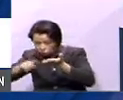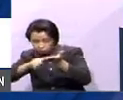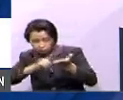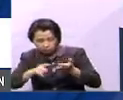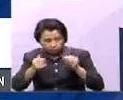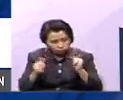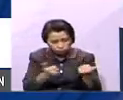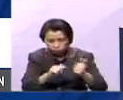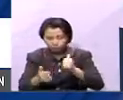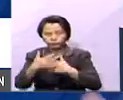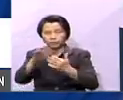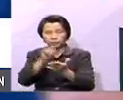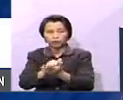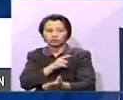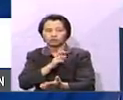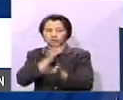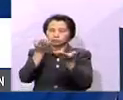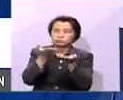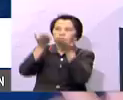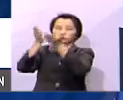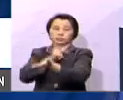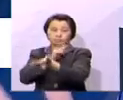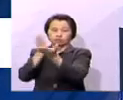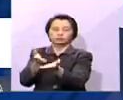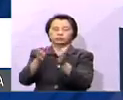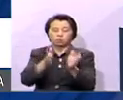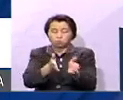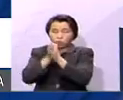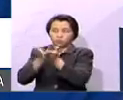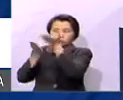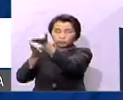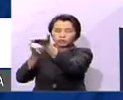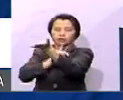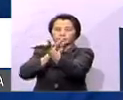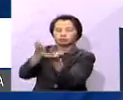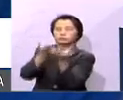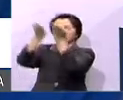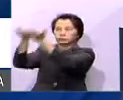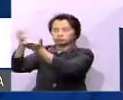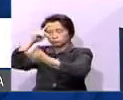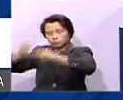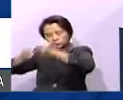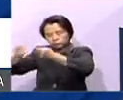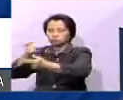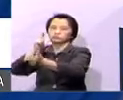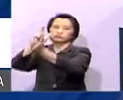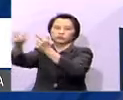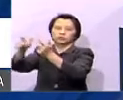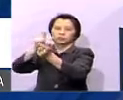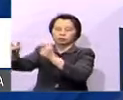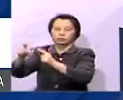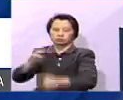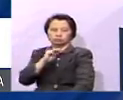dan selepas tu Kementerian akan angkat permohonan yang dibuat oleh kerajaan negeri untuk pertimbangan dan kelulusan oleh